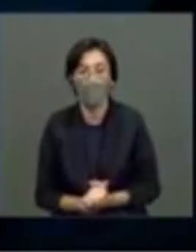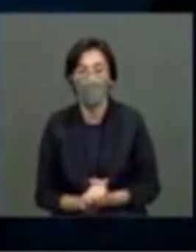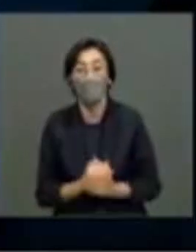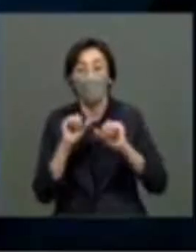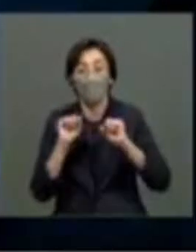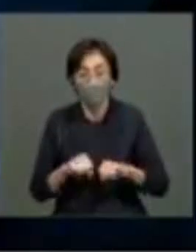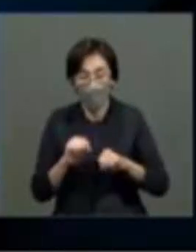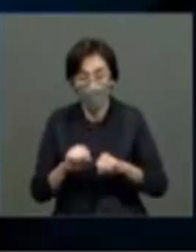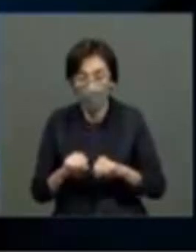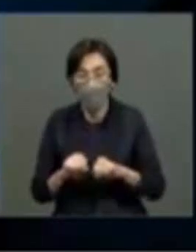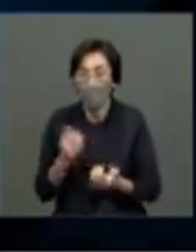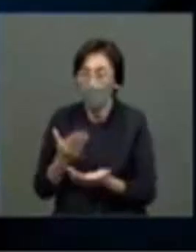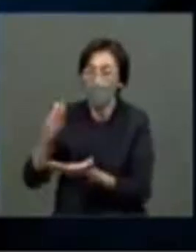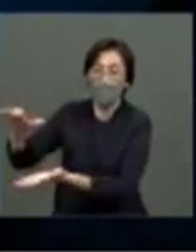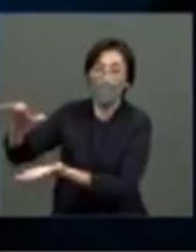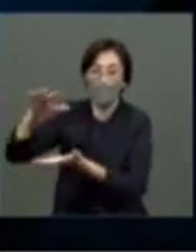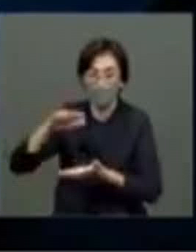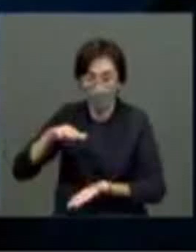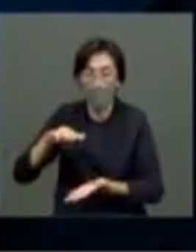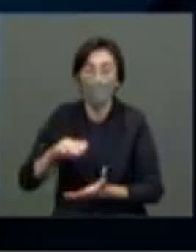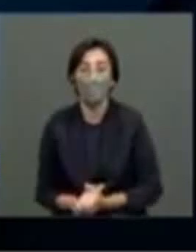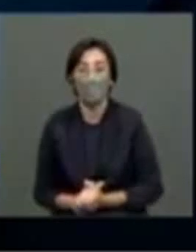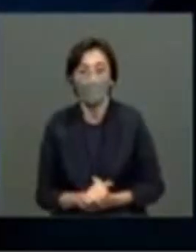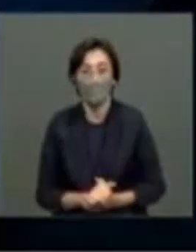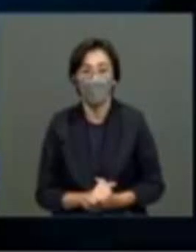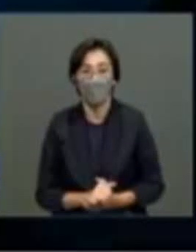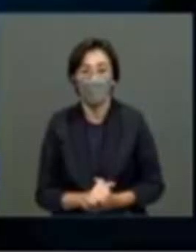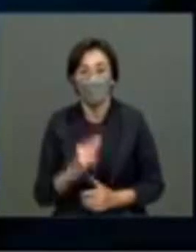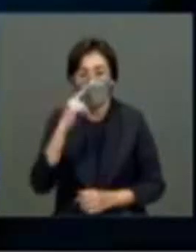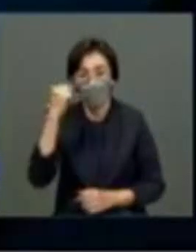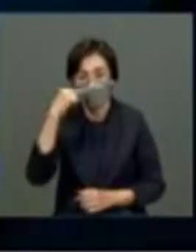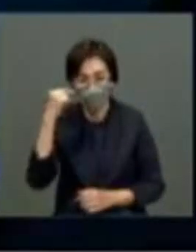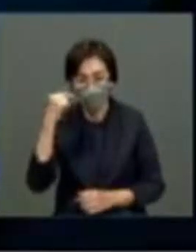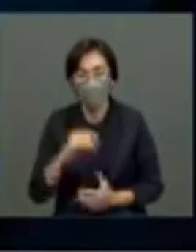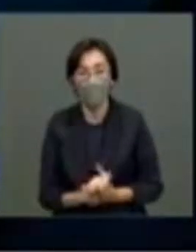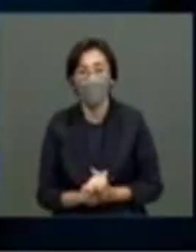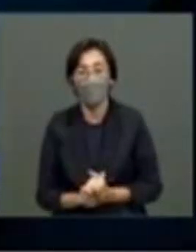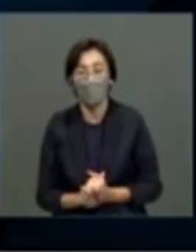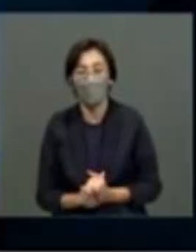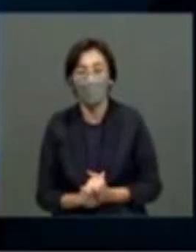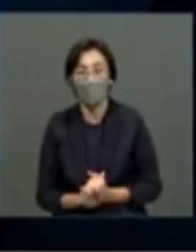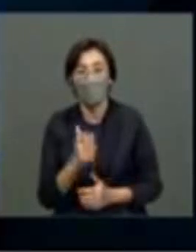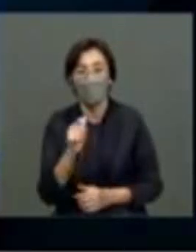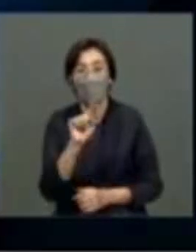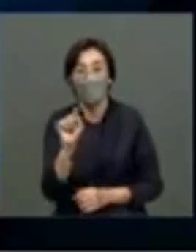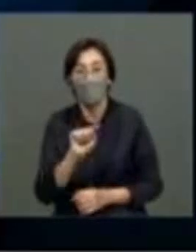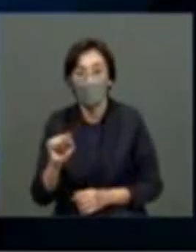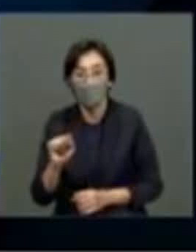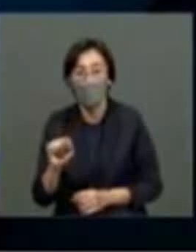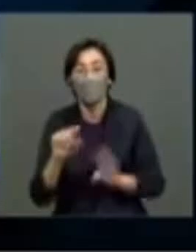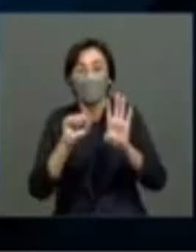2หลังอยู่แล้วไม่ซื้อแล้วไม่ซื้อมาซื่อๆแบบปีกว่าแล้วไม่ซื้อซื้อแดงดูก่อนขอมัน